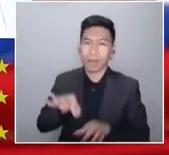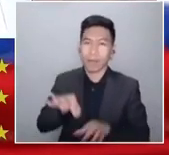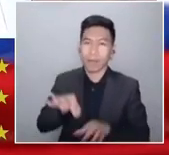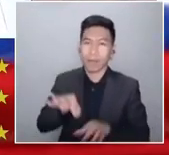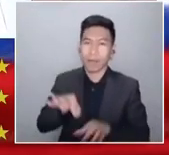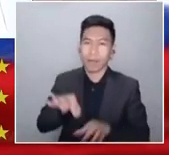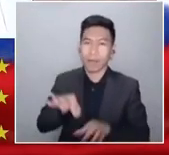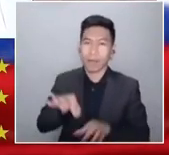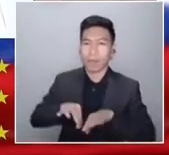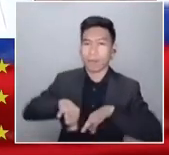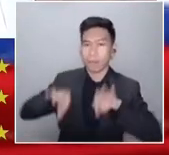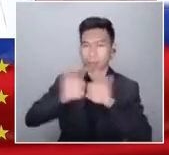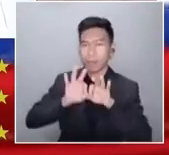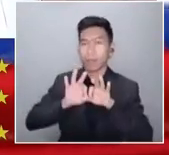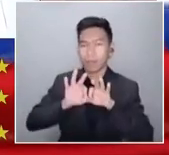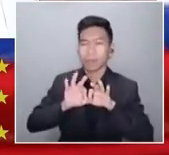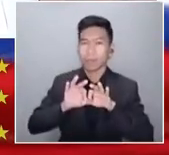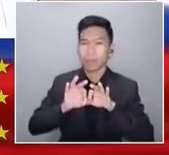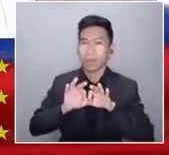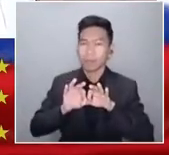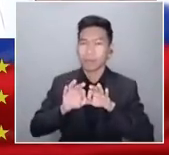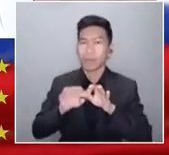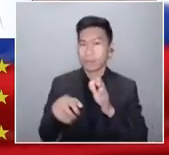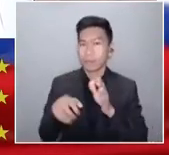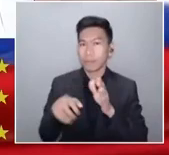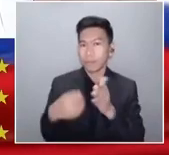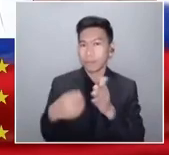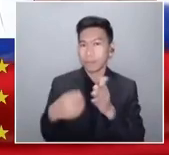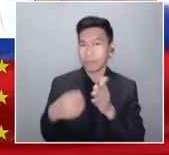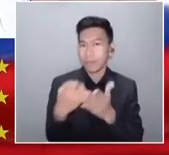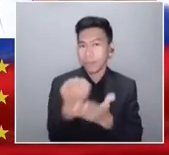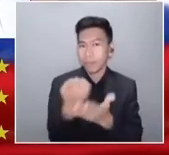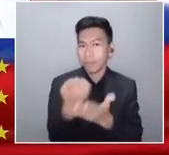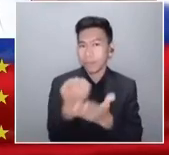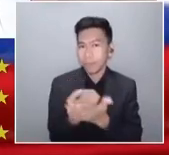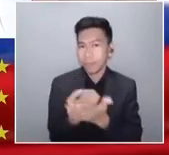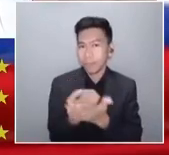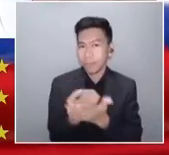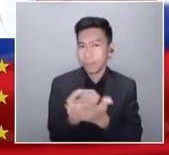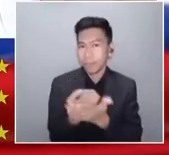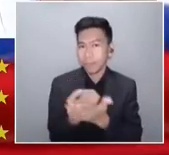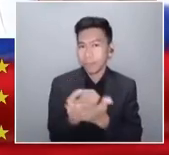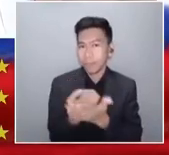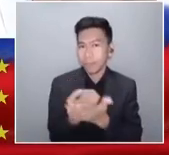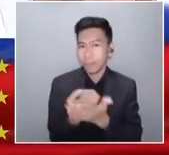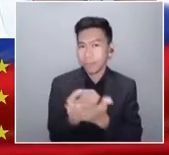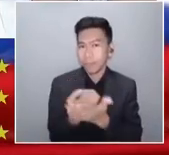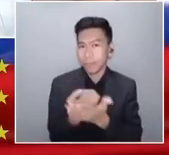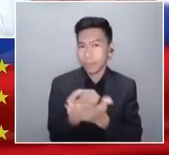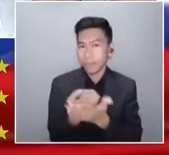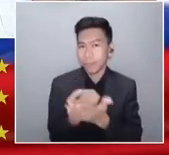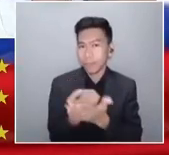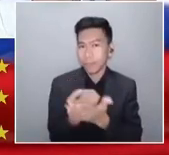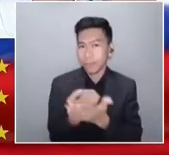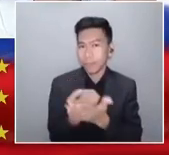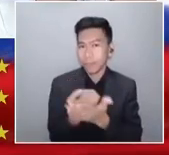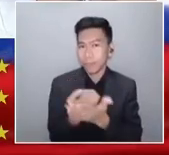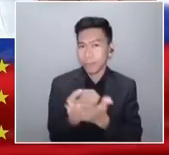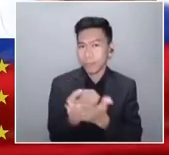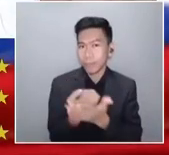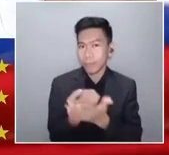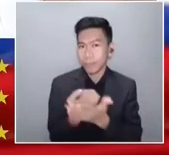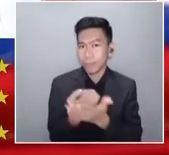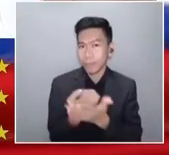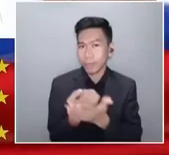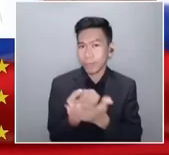fiscal revenues, as well as they contribute a lot to our national employment. And so kailangan po talaga ang focus